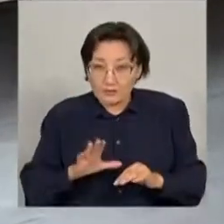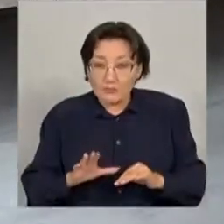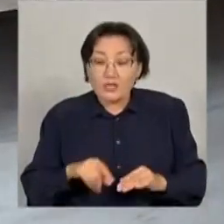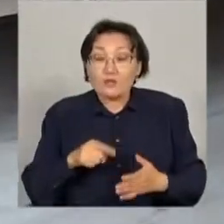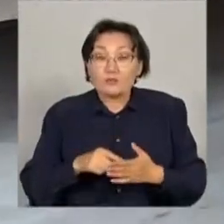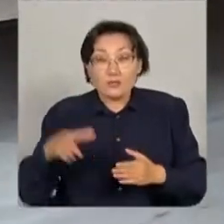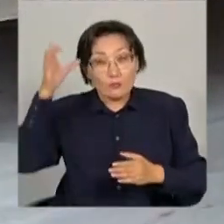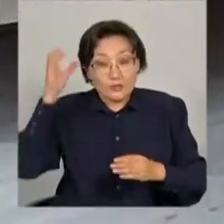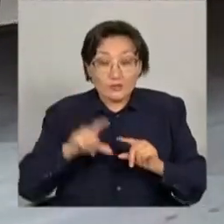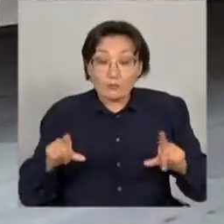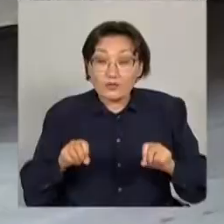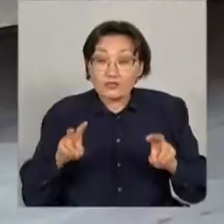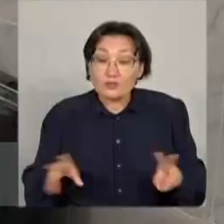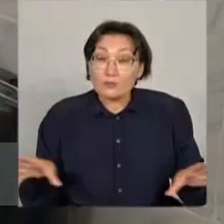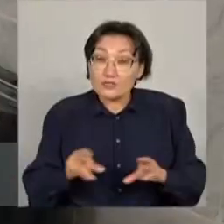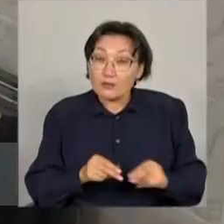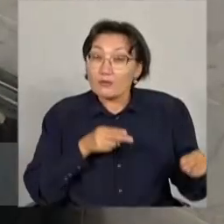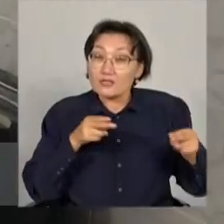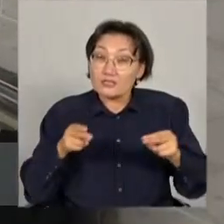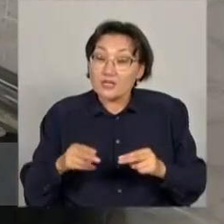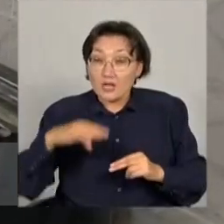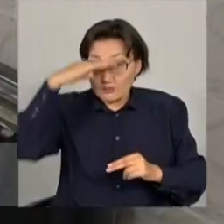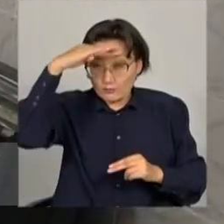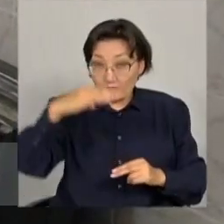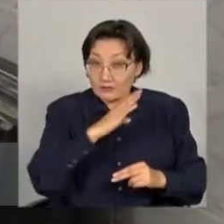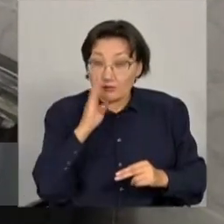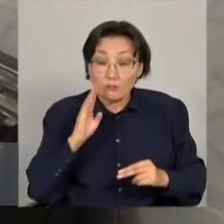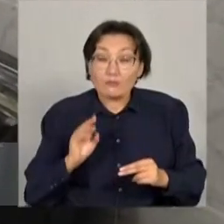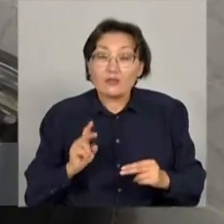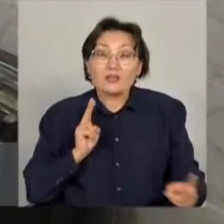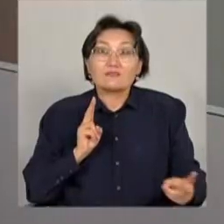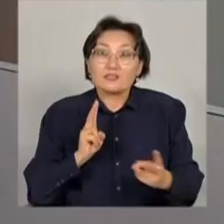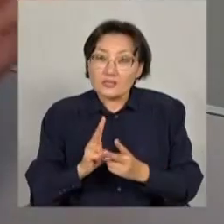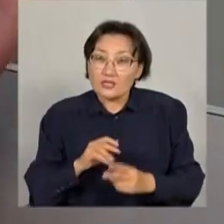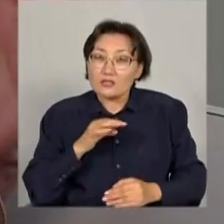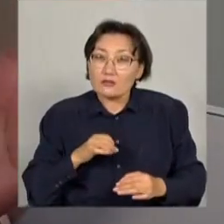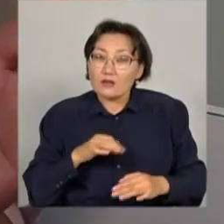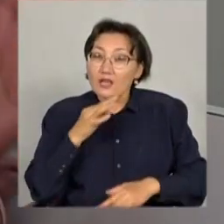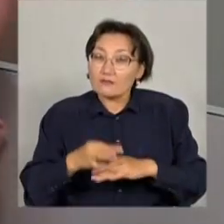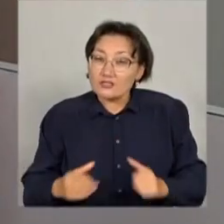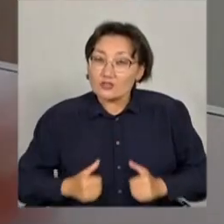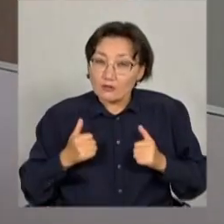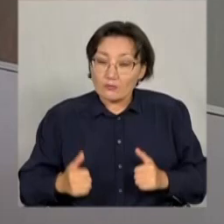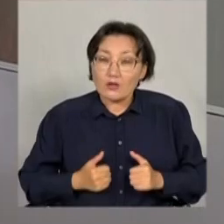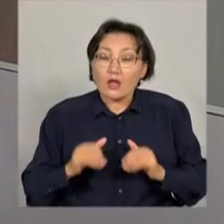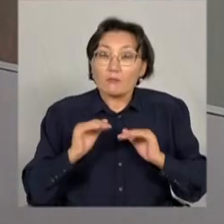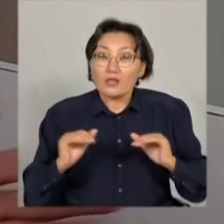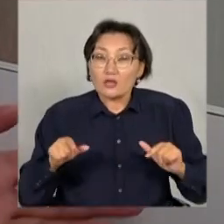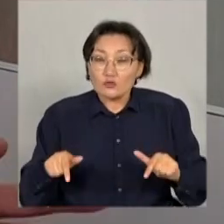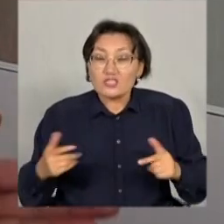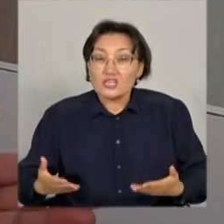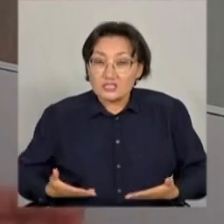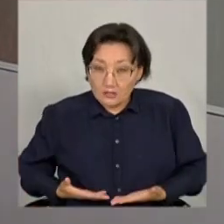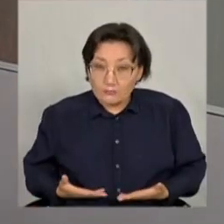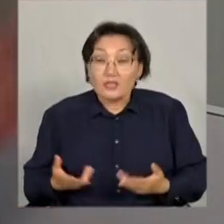білім басқармасының өкілдерімен бірге келгенде ата-аналардың алдына шығып сұхбат берген. Балалар осында жатқаны рас. Мен өтірік